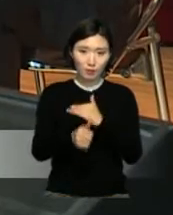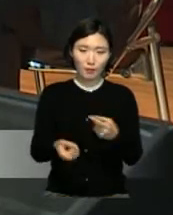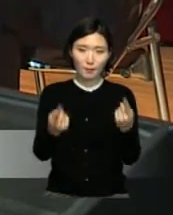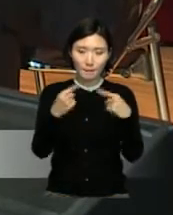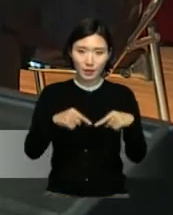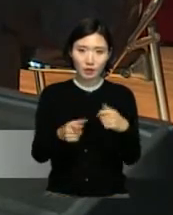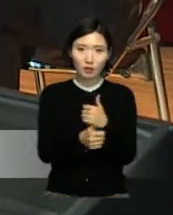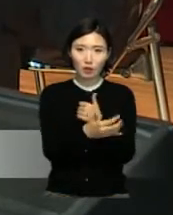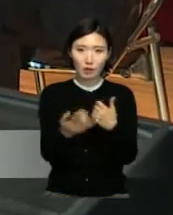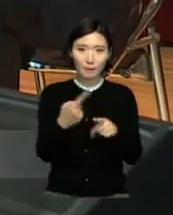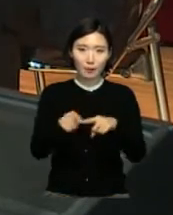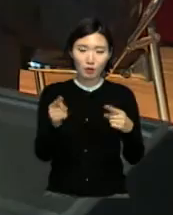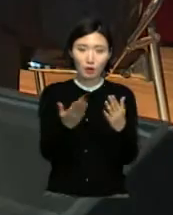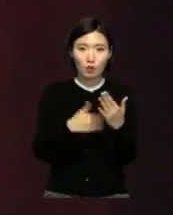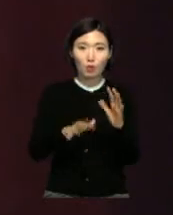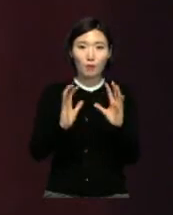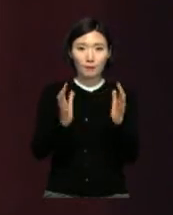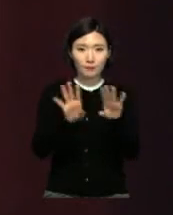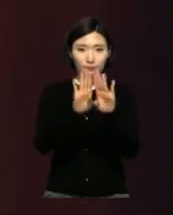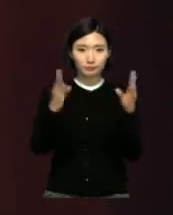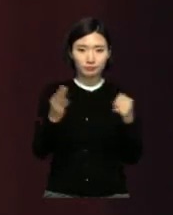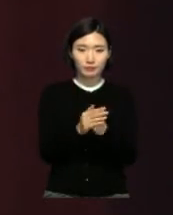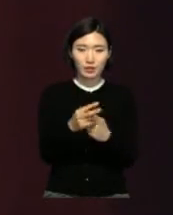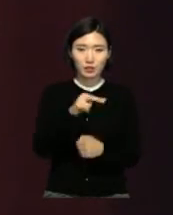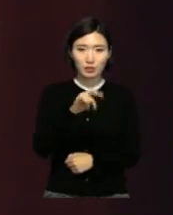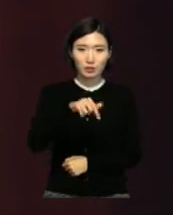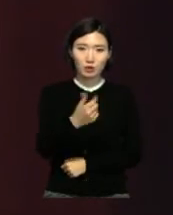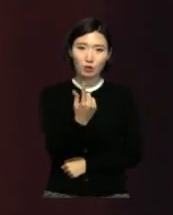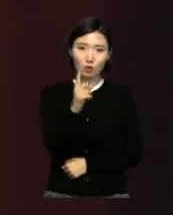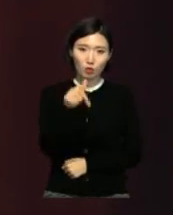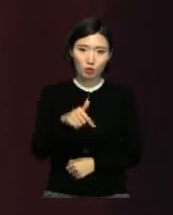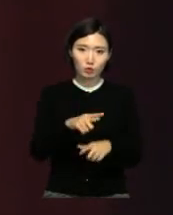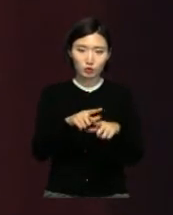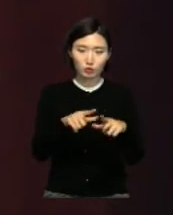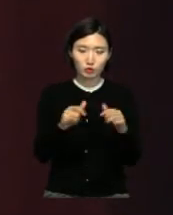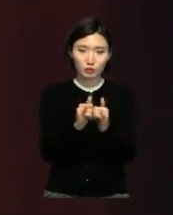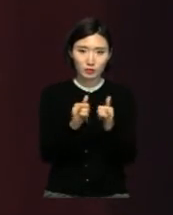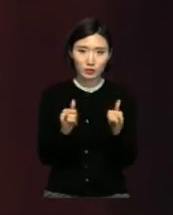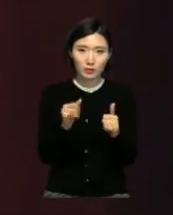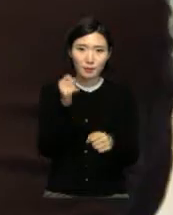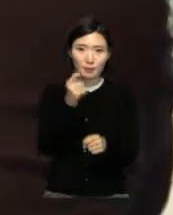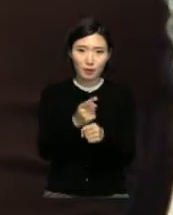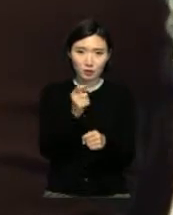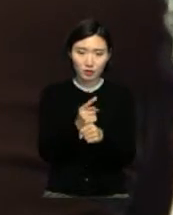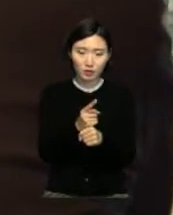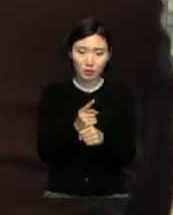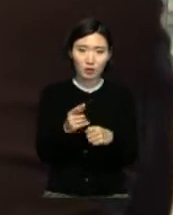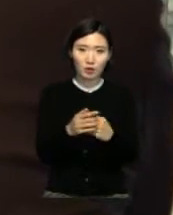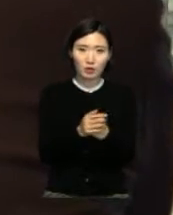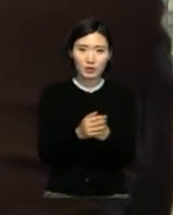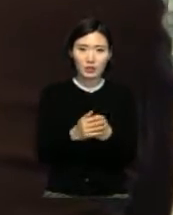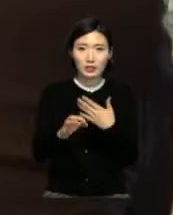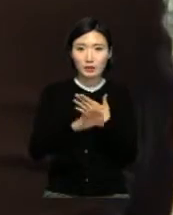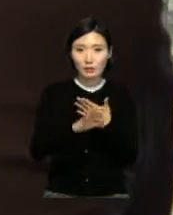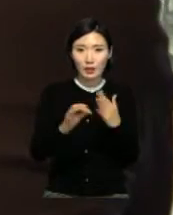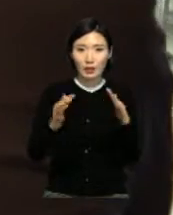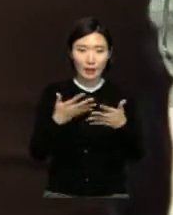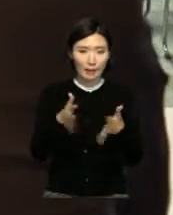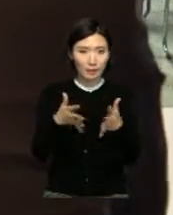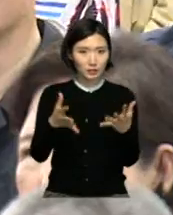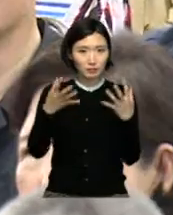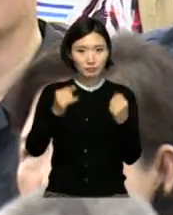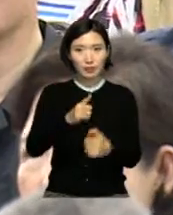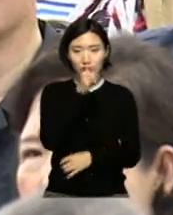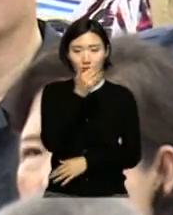웅 총회가 열렸습니다 세곡지구 주민들은 이미 보금자리주택 등 임대 아파트가 많이 들어서 있는데